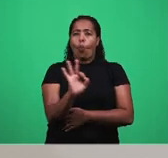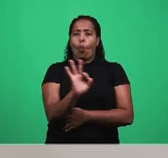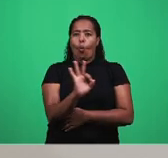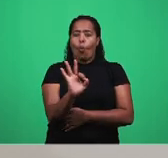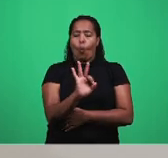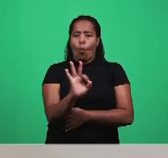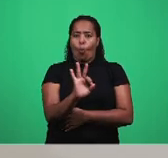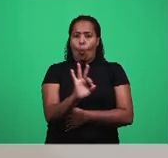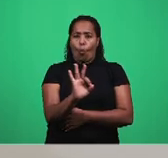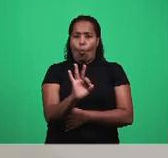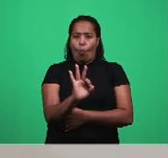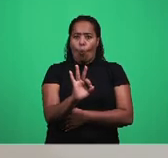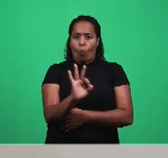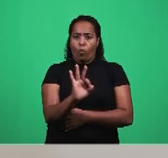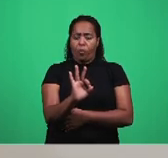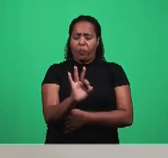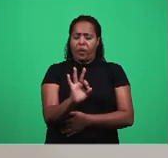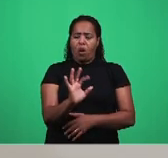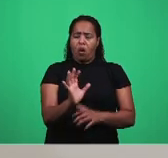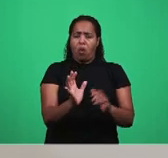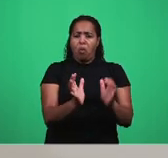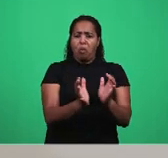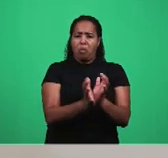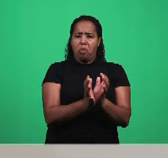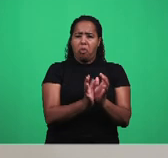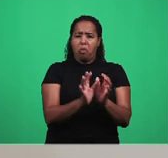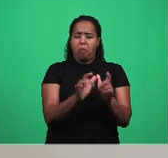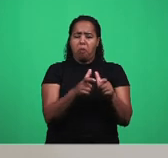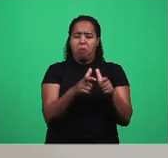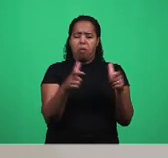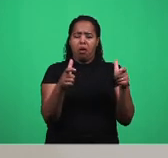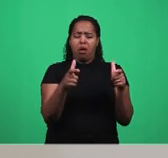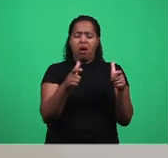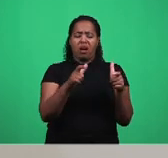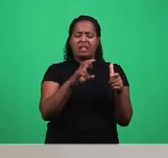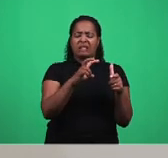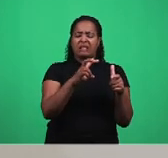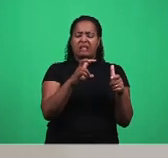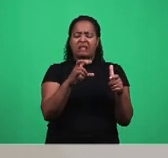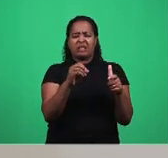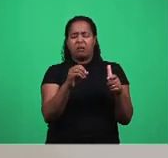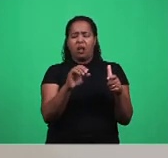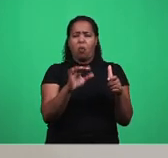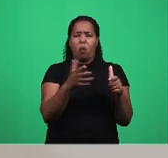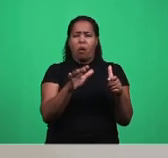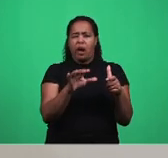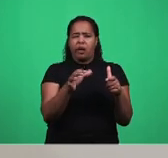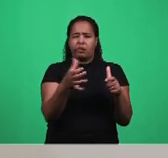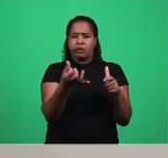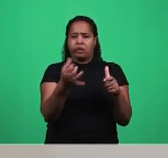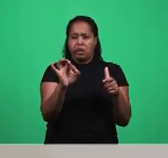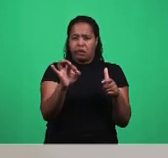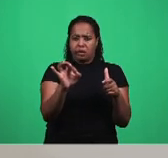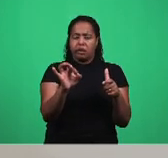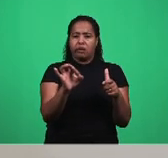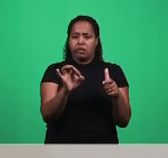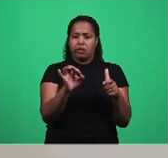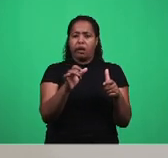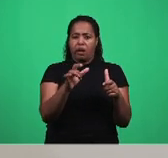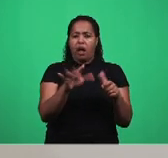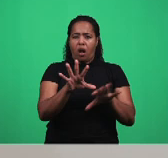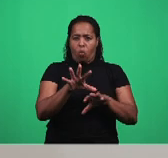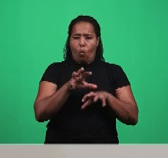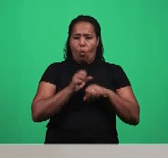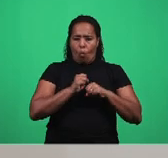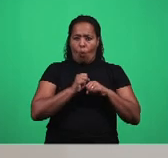décès parmi les nôtres à l'étranger. Il y a eu un groupe de plus de 60 ont été